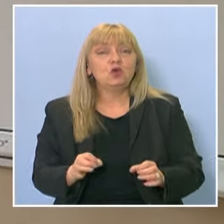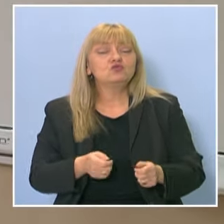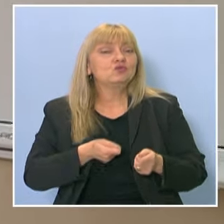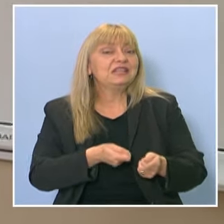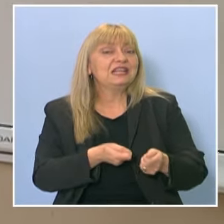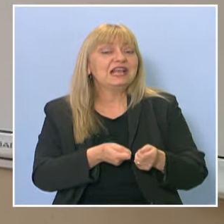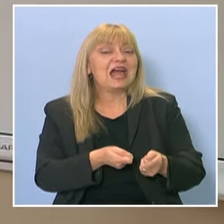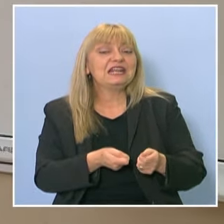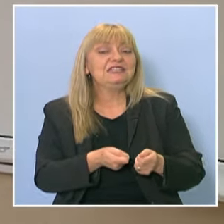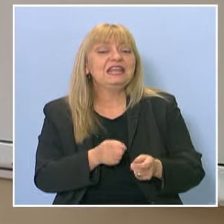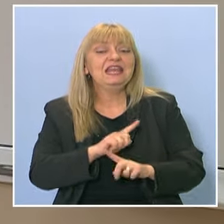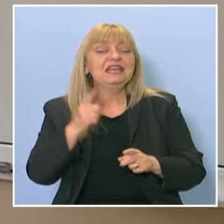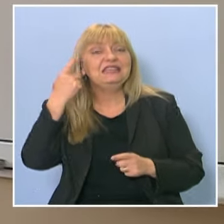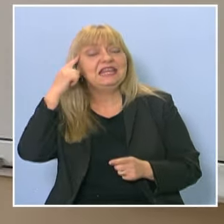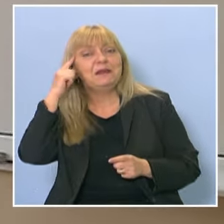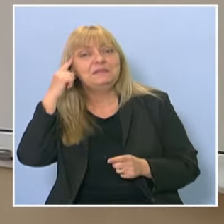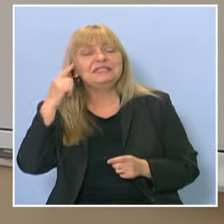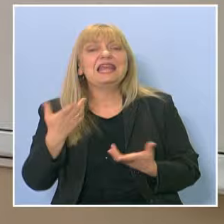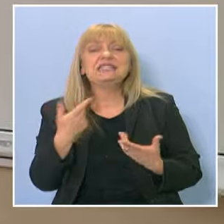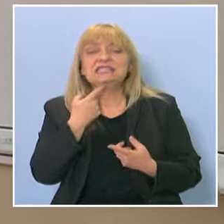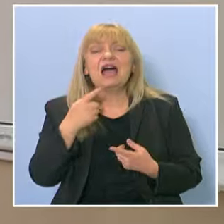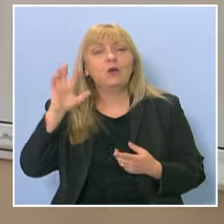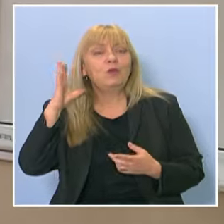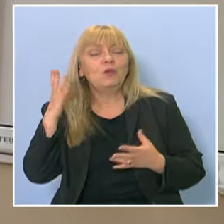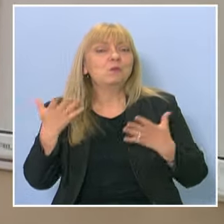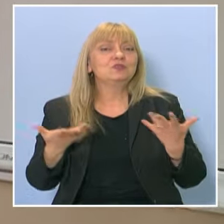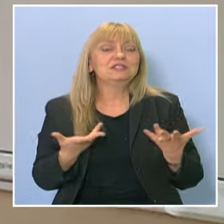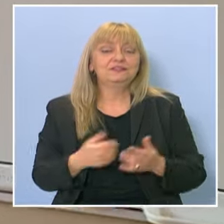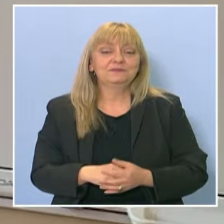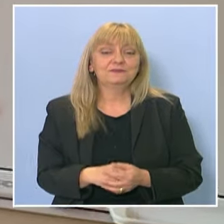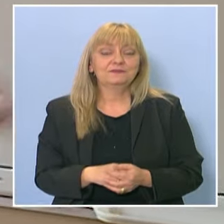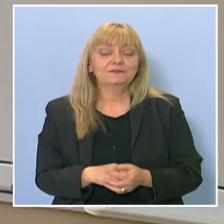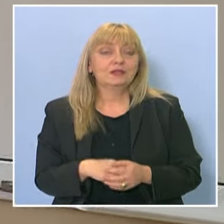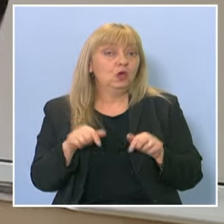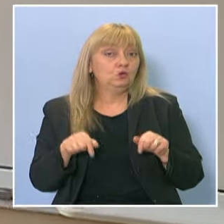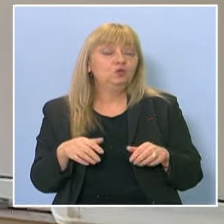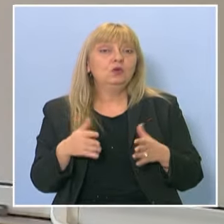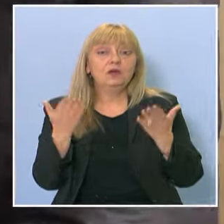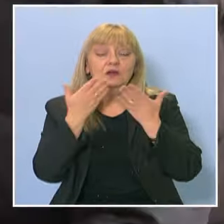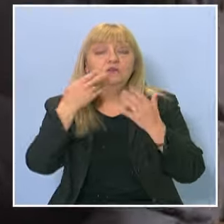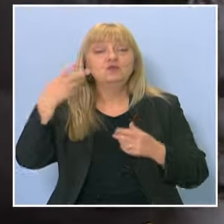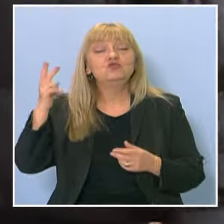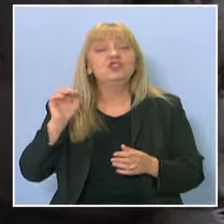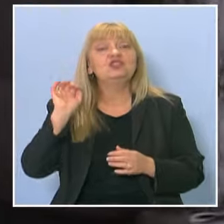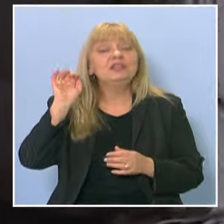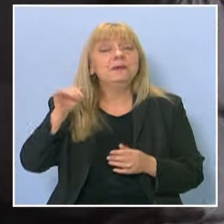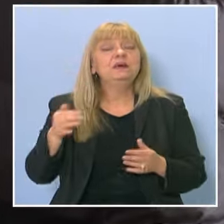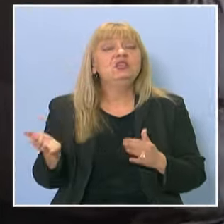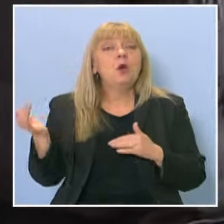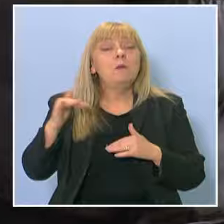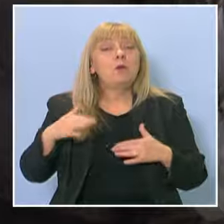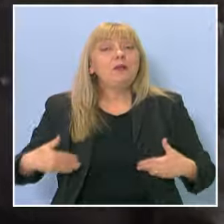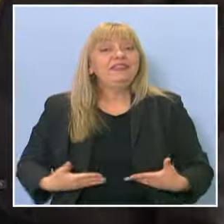да не мислят за щуроти, като както вие се изразихте, и тук в училище да им бъде по-интересно и